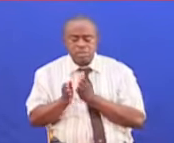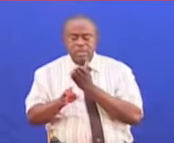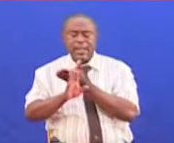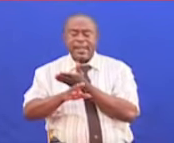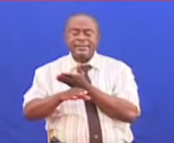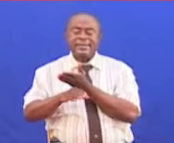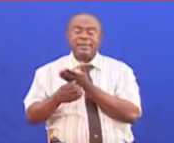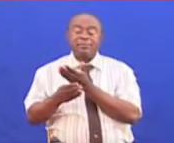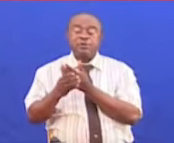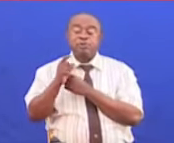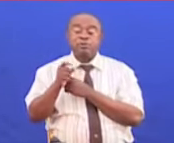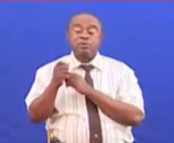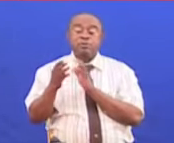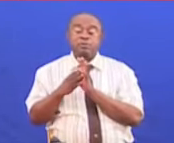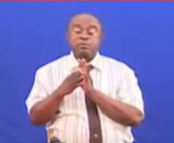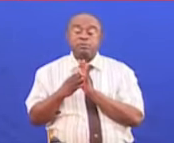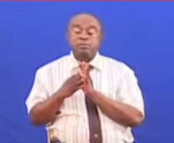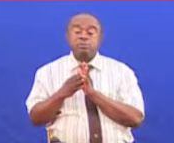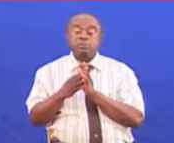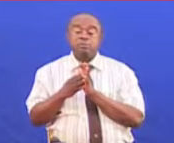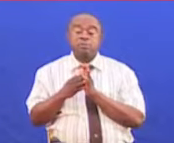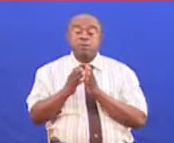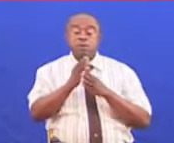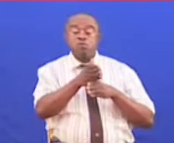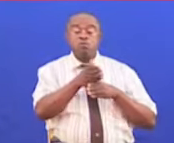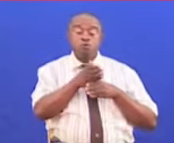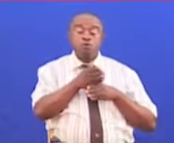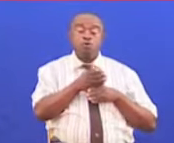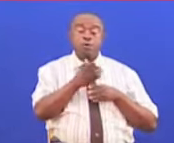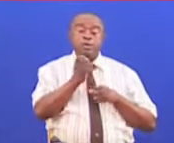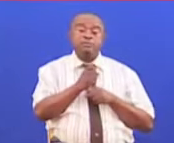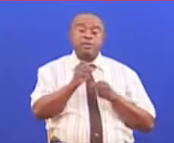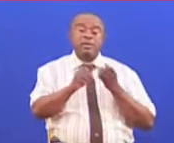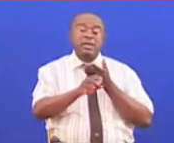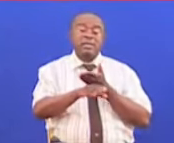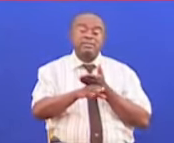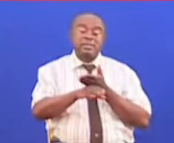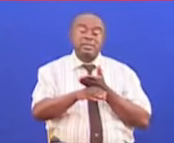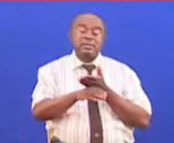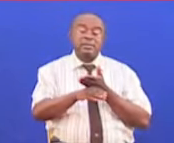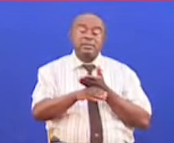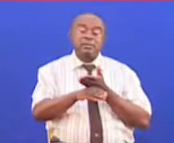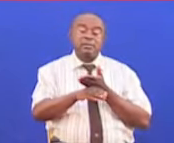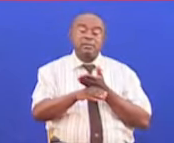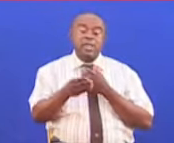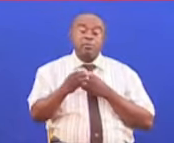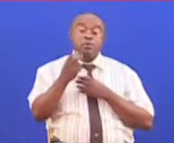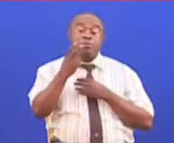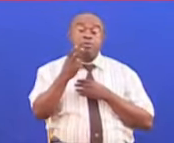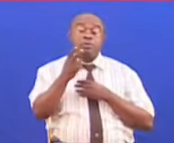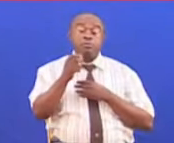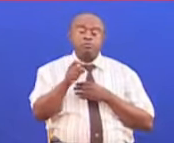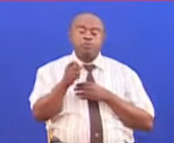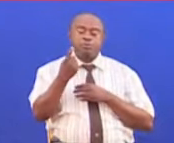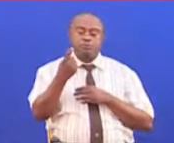hasa ya bilion 1.9 halm shau Ya ubongo ilip basara ya bilion